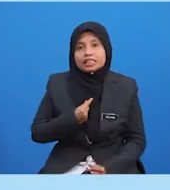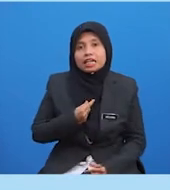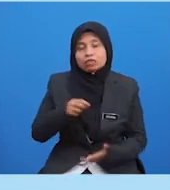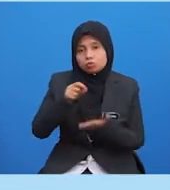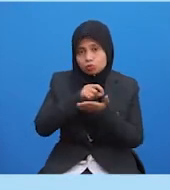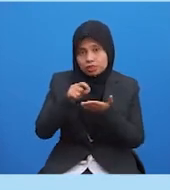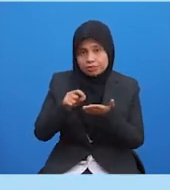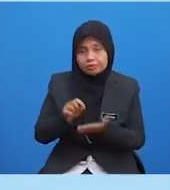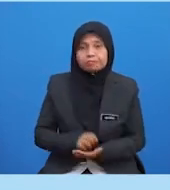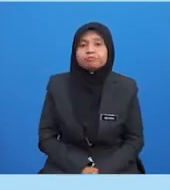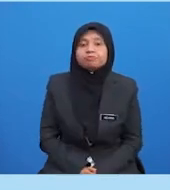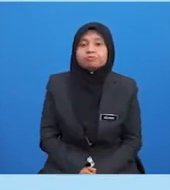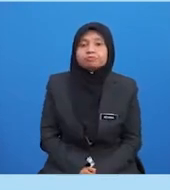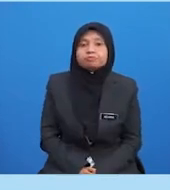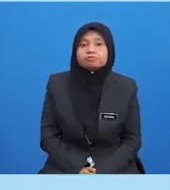font.